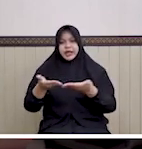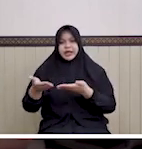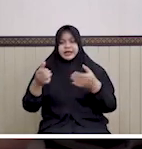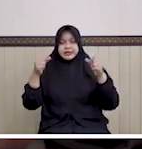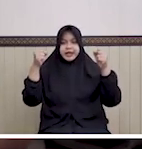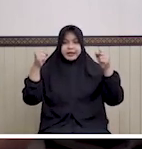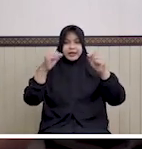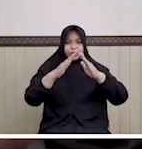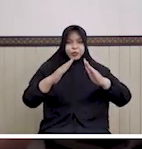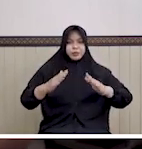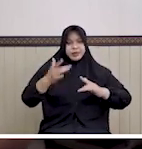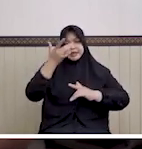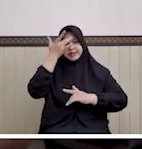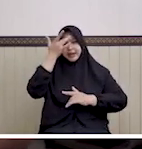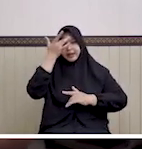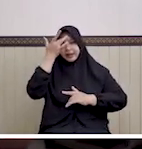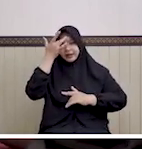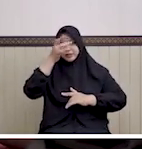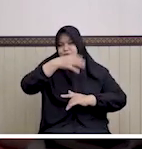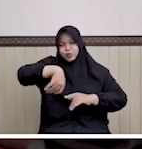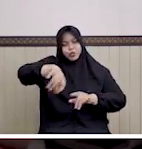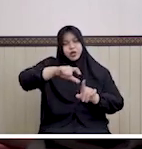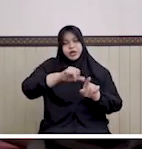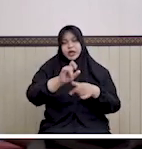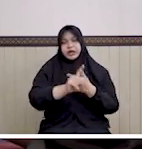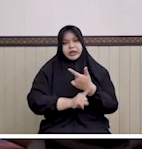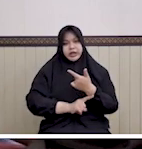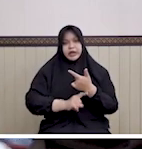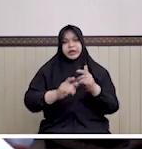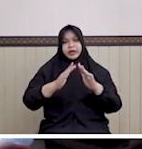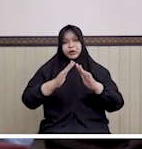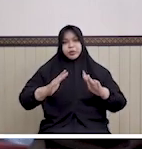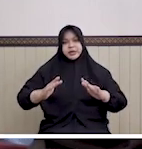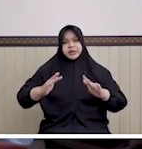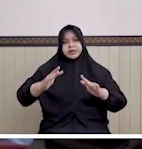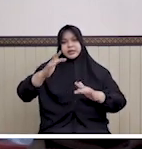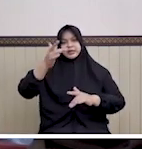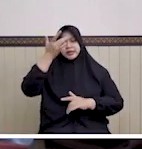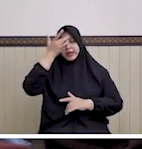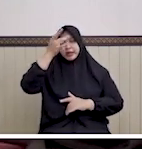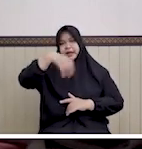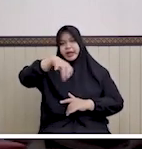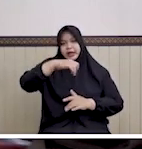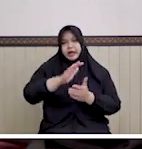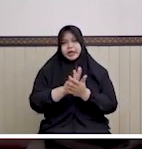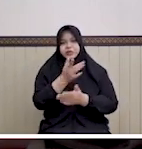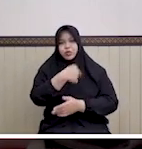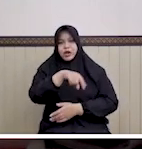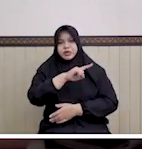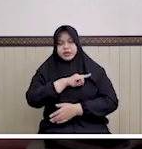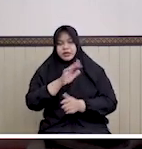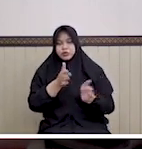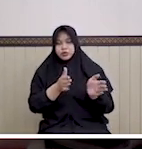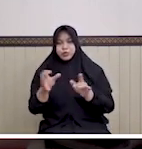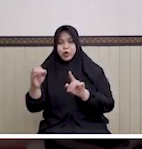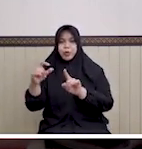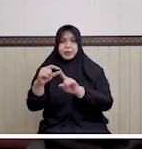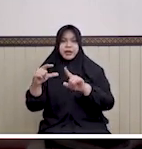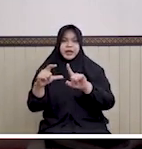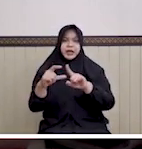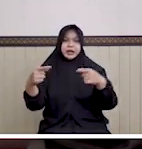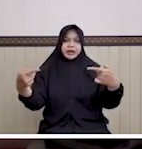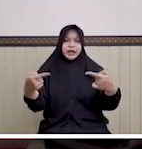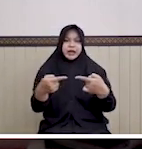Sakit sederet Yogyakarta baik itu yang rumah sakit daerah maupun Rumah Sakit Swasta kemudian opt terkait kemudian